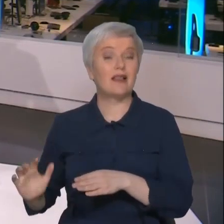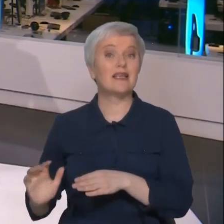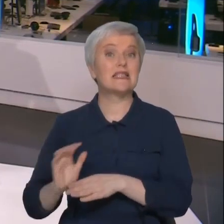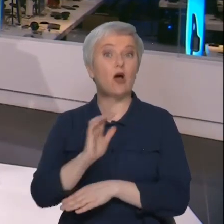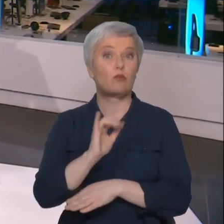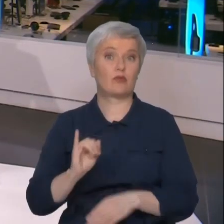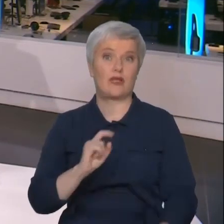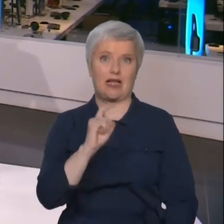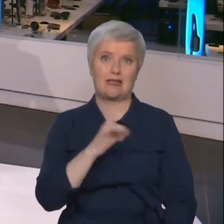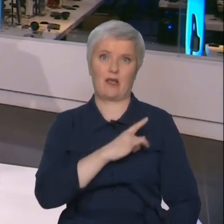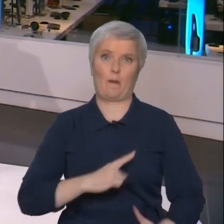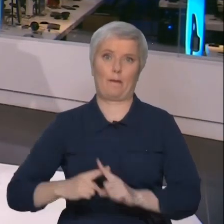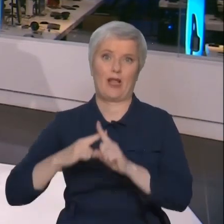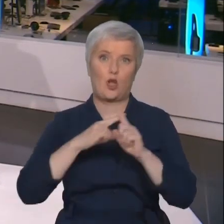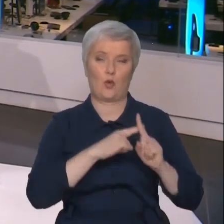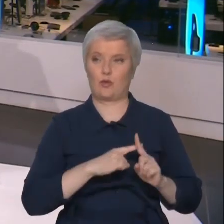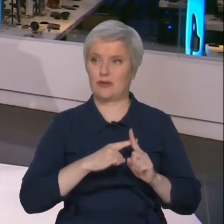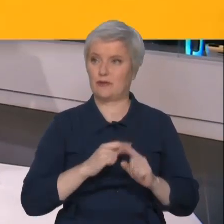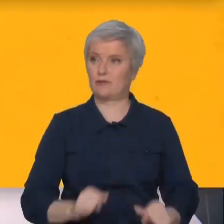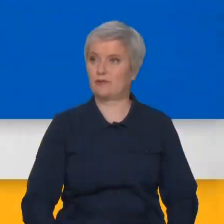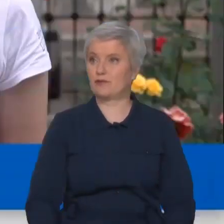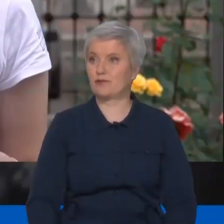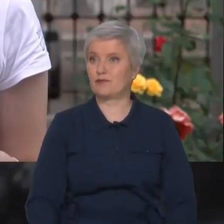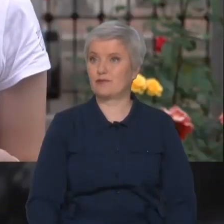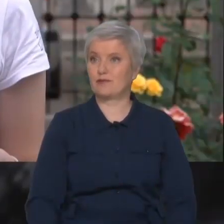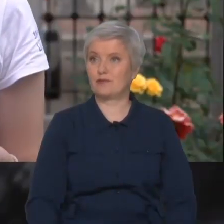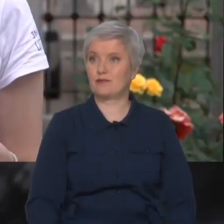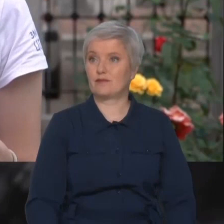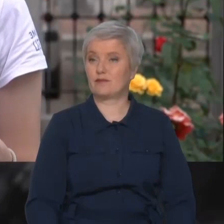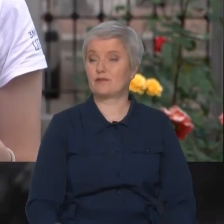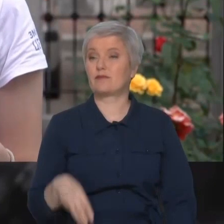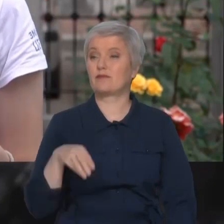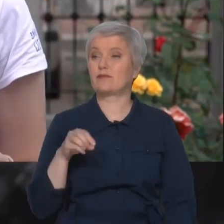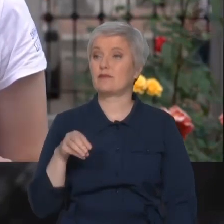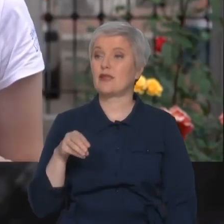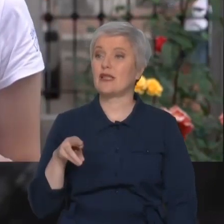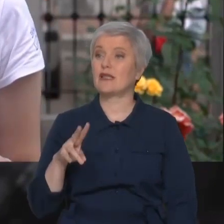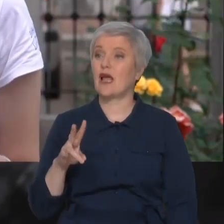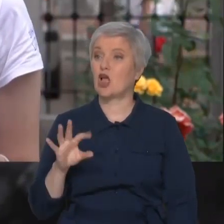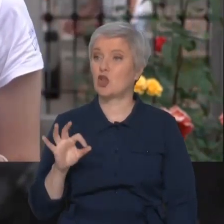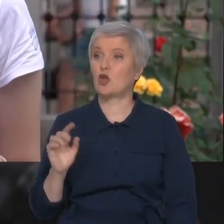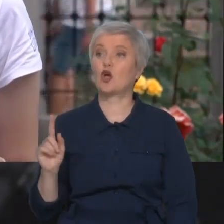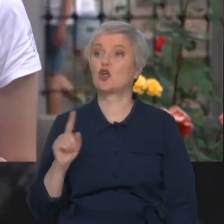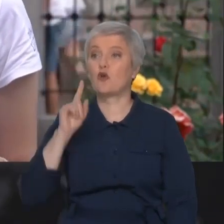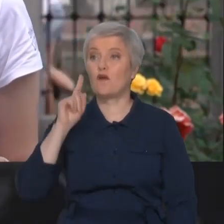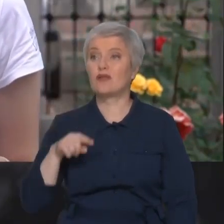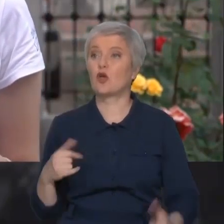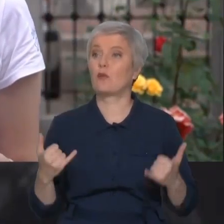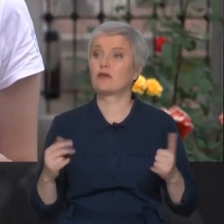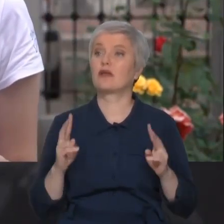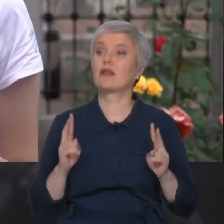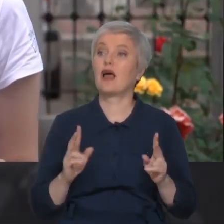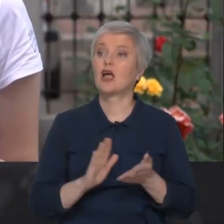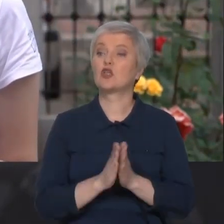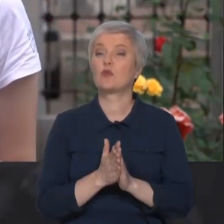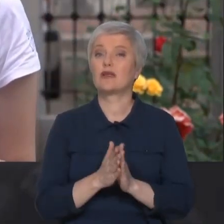нині, розповість кореспондентка Суспільного Тетяна Зозуля. Тетяно, що відомо на цю хвилину, яка ситуація у місті та області?